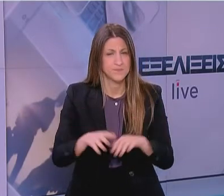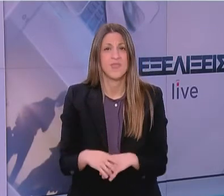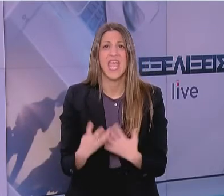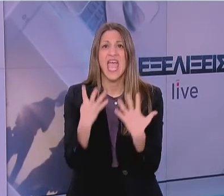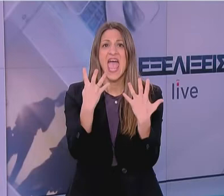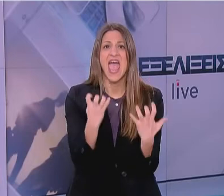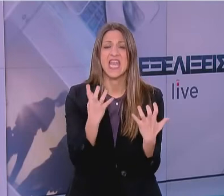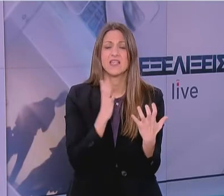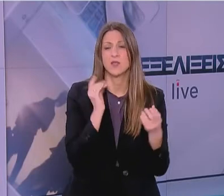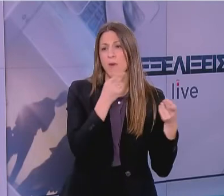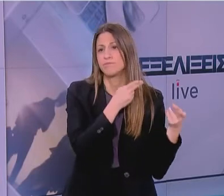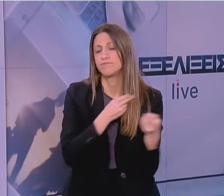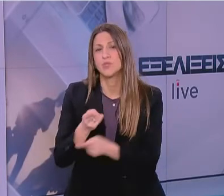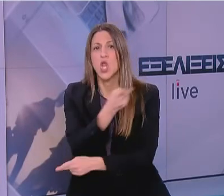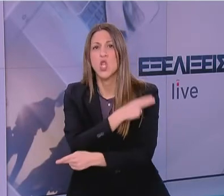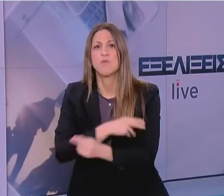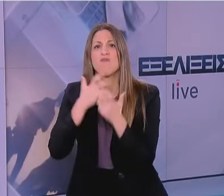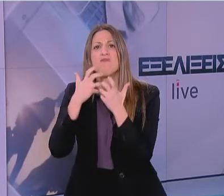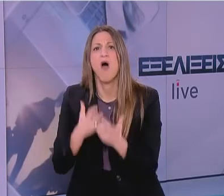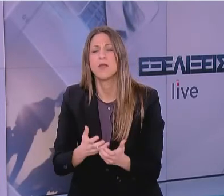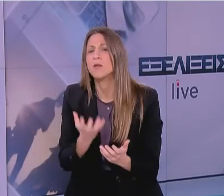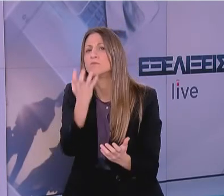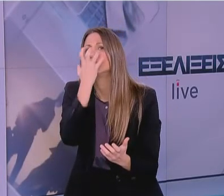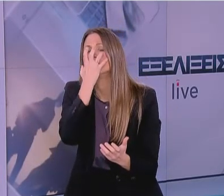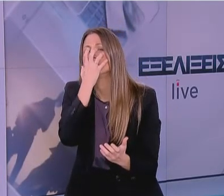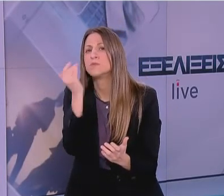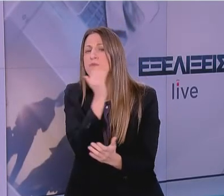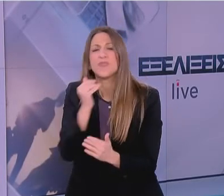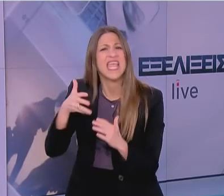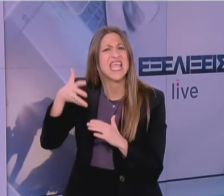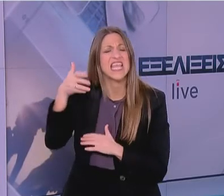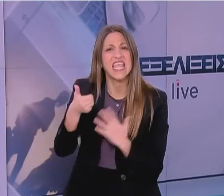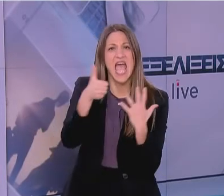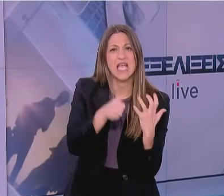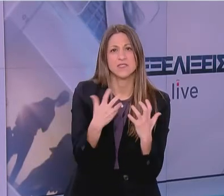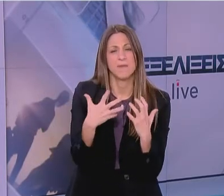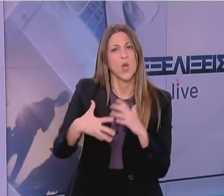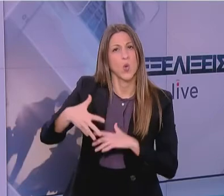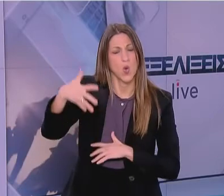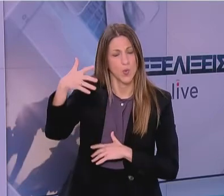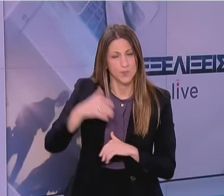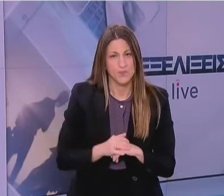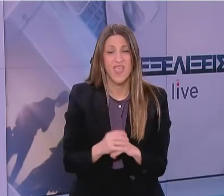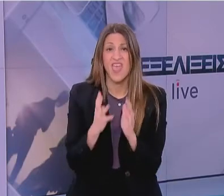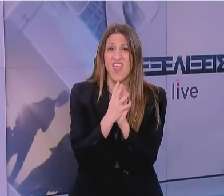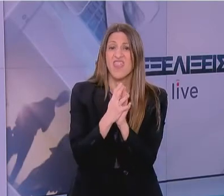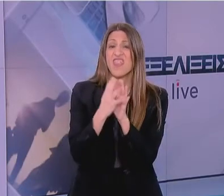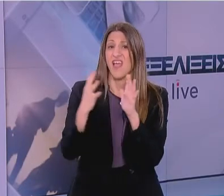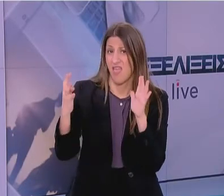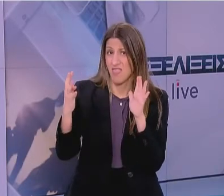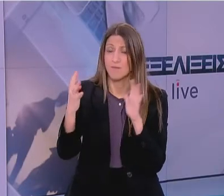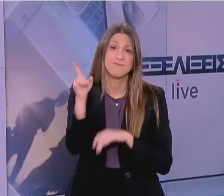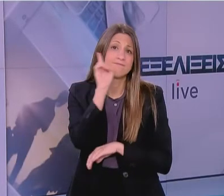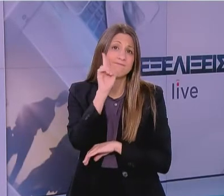90 συμπολίτες μας νοσηλεύονται διασωληνωμένοι. Η διάμεση ηλικία τους είναι 65 ετών. 19